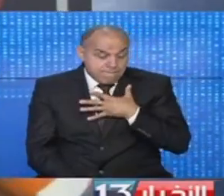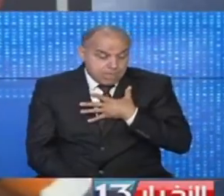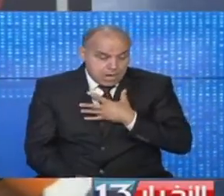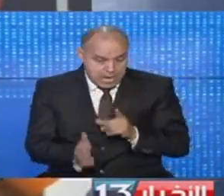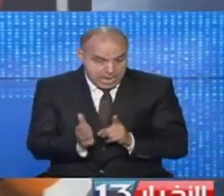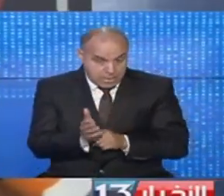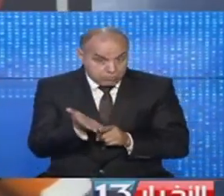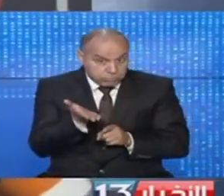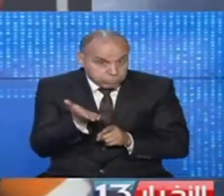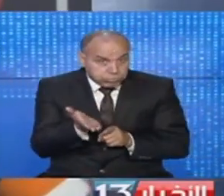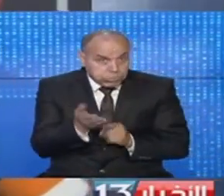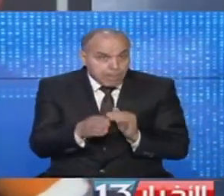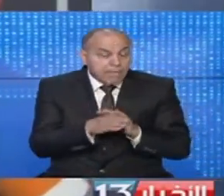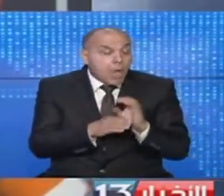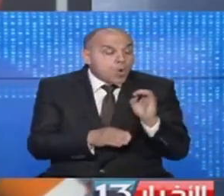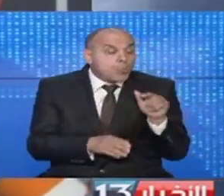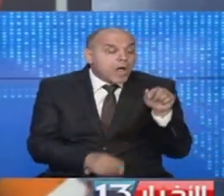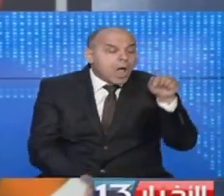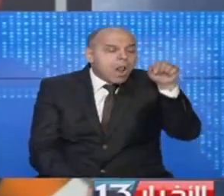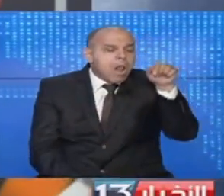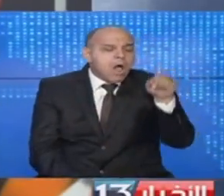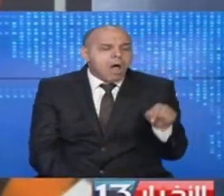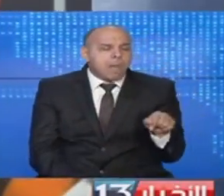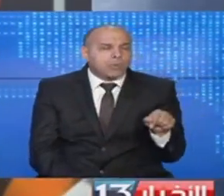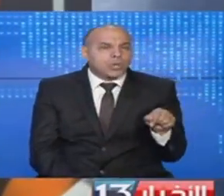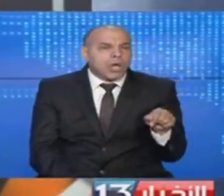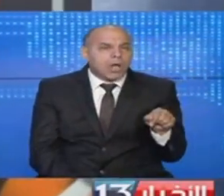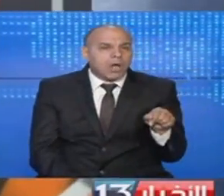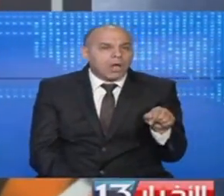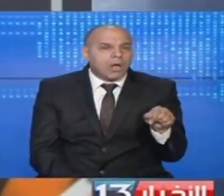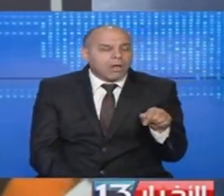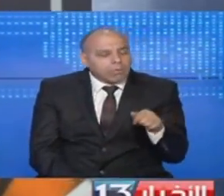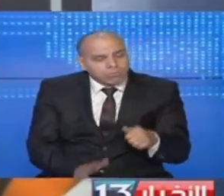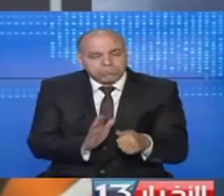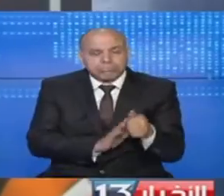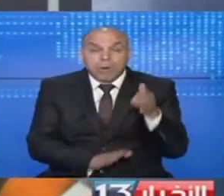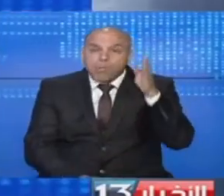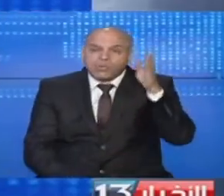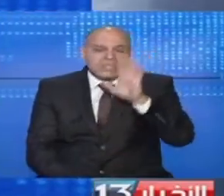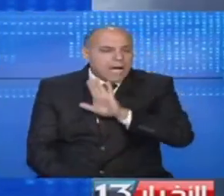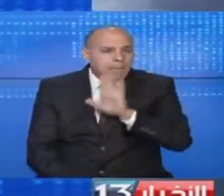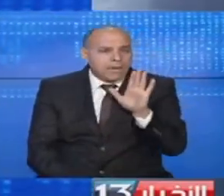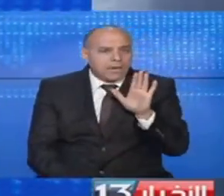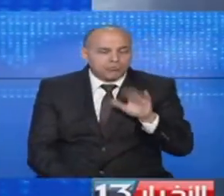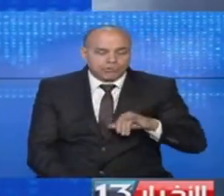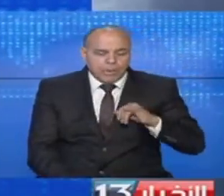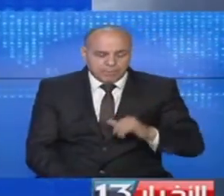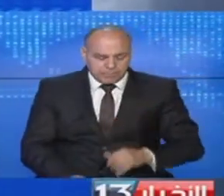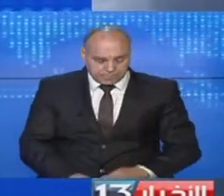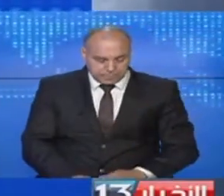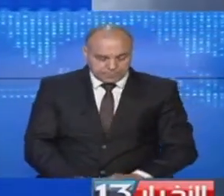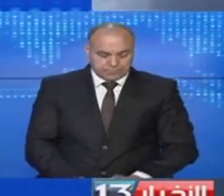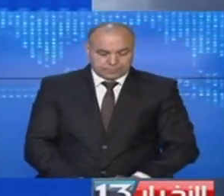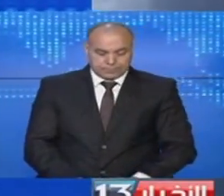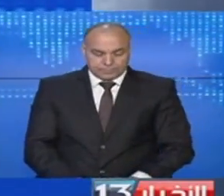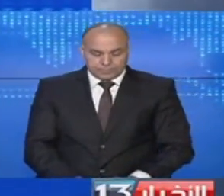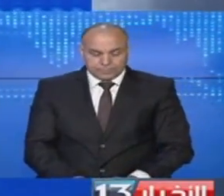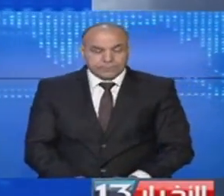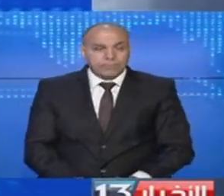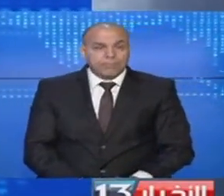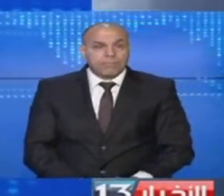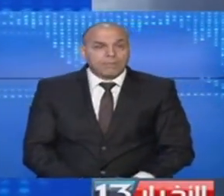نأكد عليه أنه مجال الرقمنة هو المجال اللي هو المجال المستقبل بالنسبة للشباب.